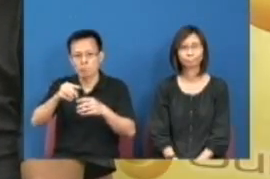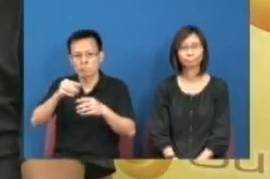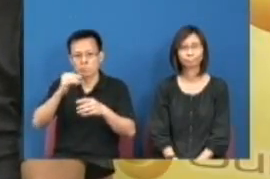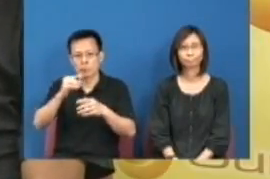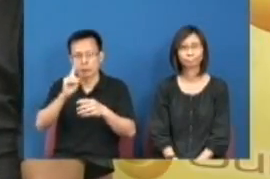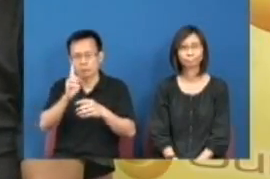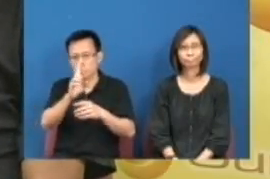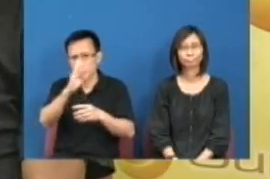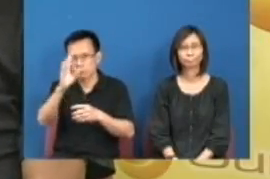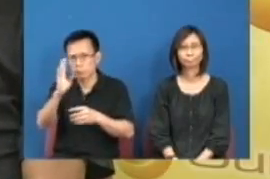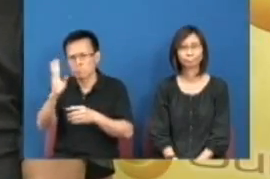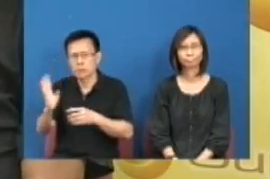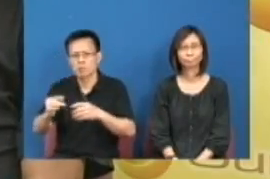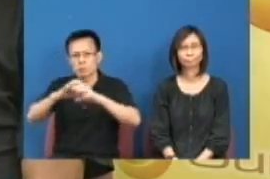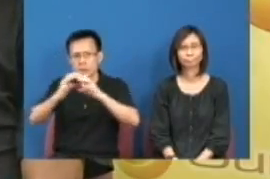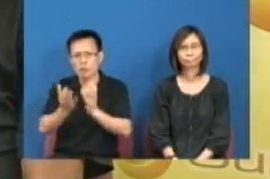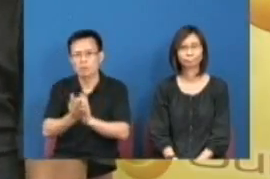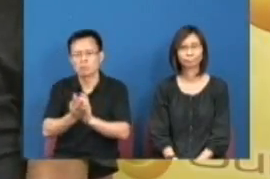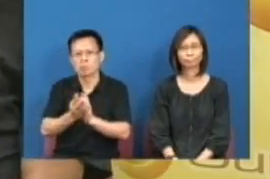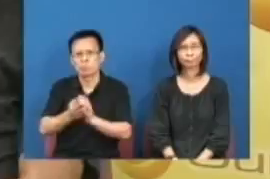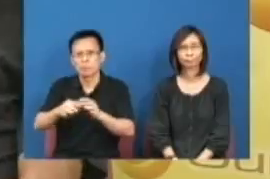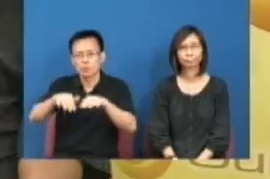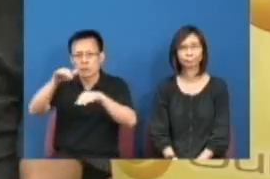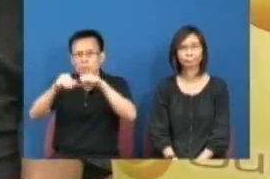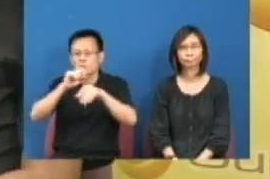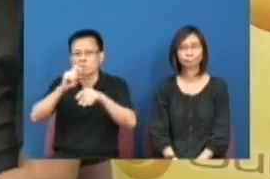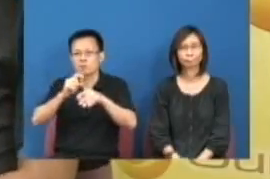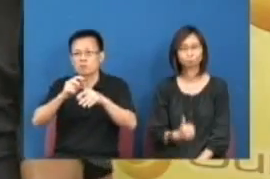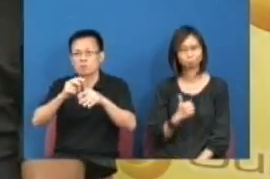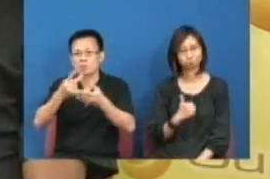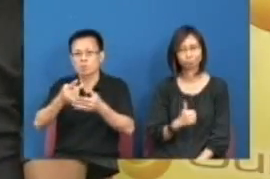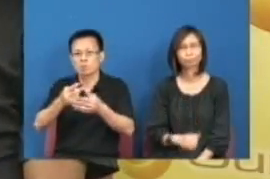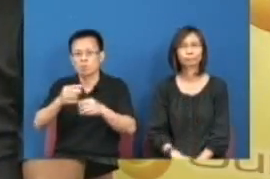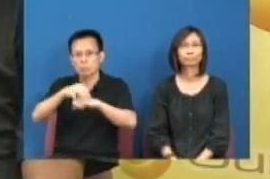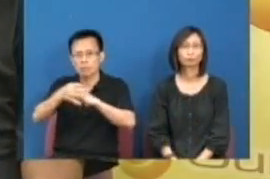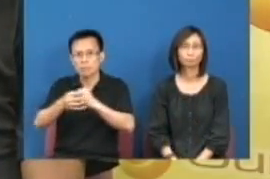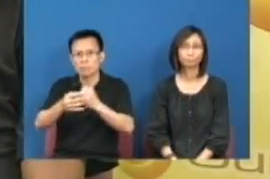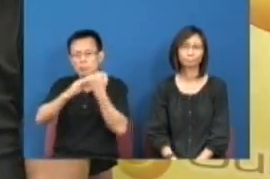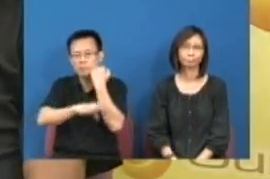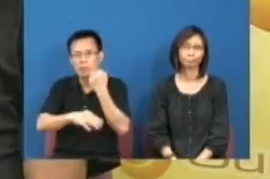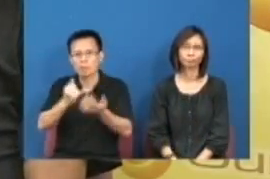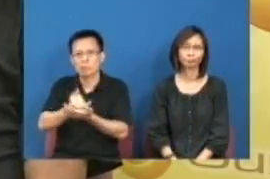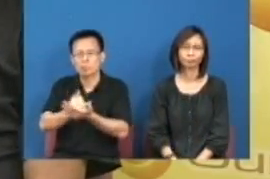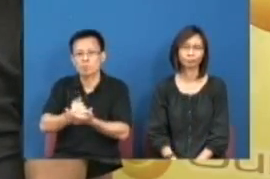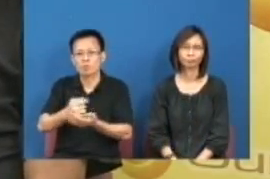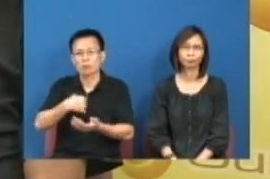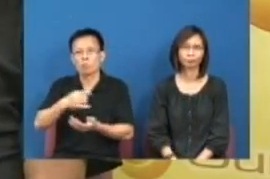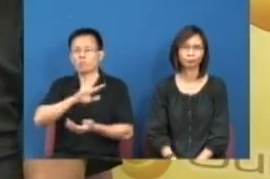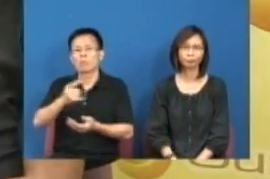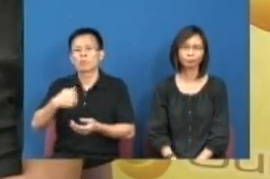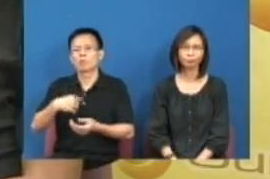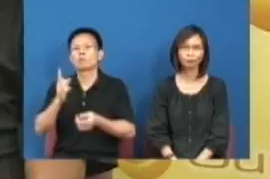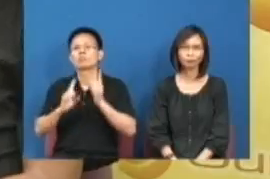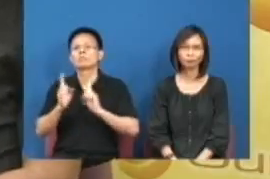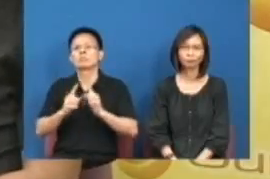階級係有憲制地位嘅，立法會有噶嘛？咁佢而家就仲係話我唔係啊，我啲冇所謂噶，